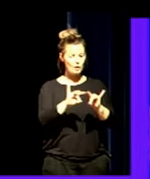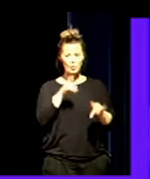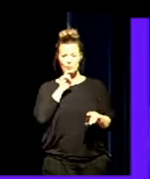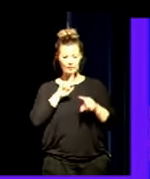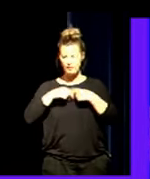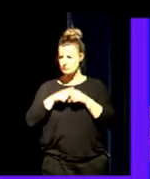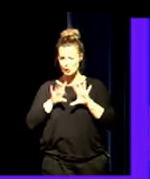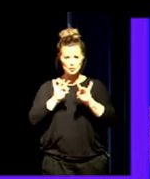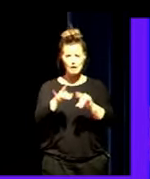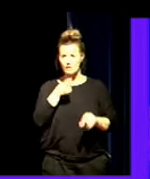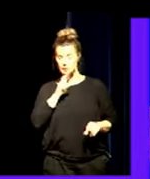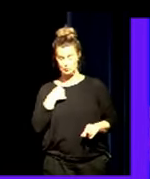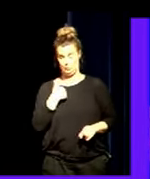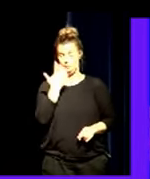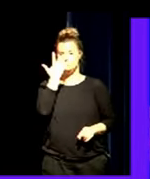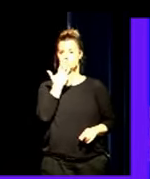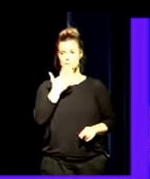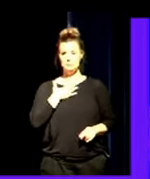adibidez, ja,